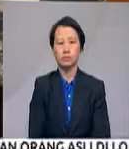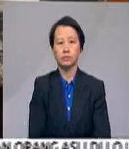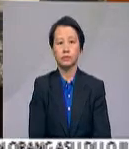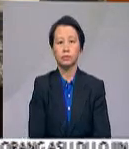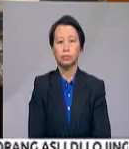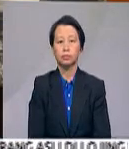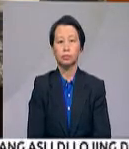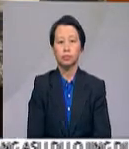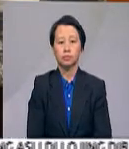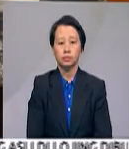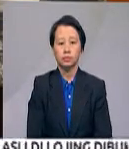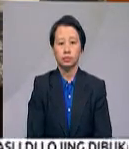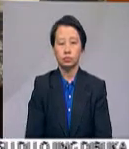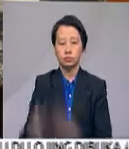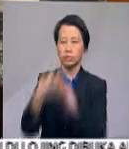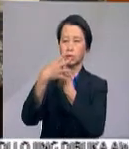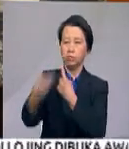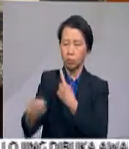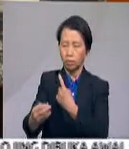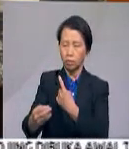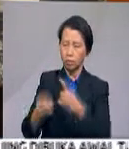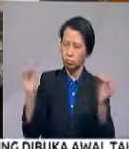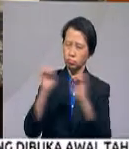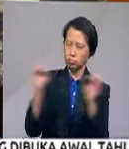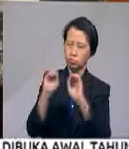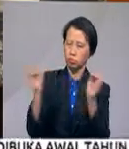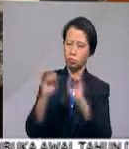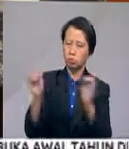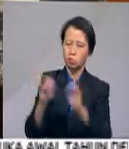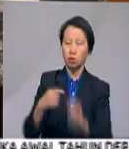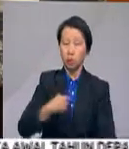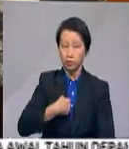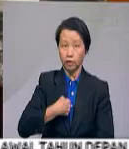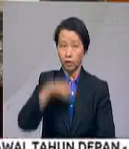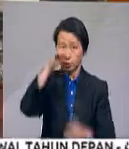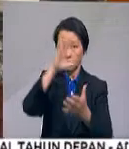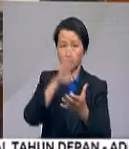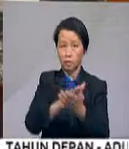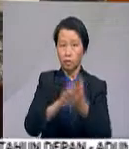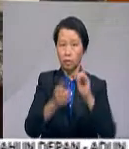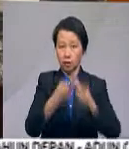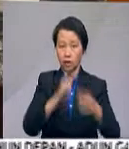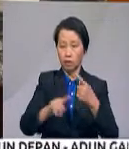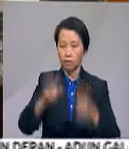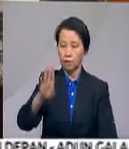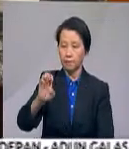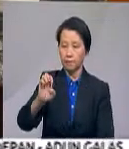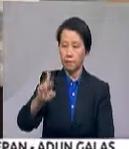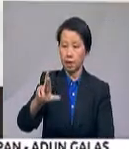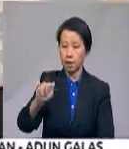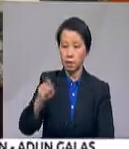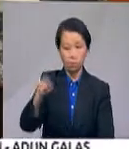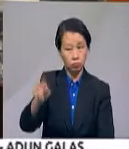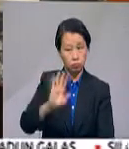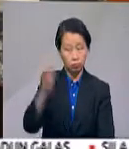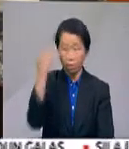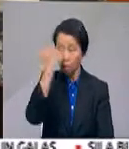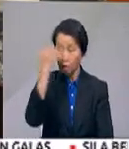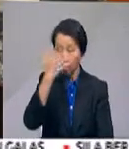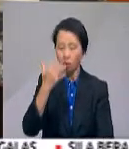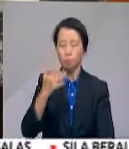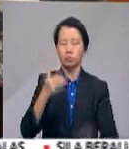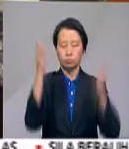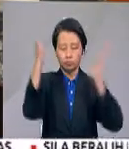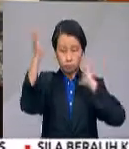yaakob boikot dalam jawapan saya tak ada saya juga percaya sahabat saya ber pun tidak keliru sebagai sebuah